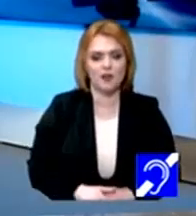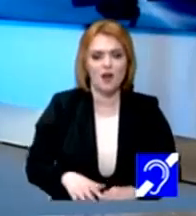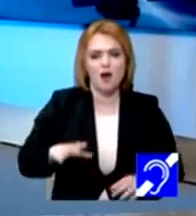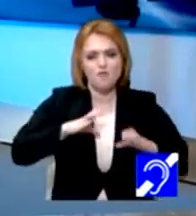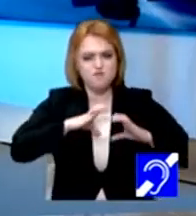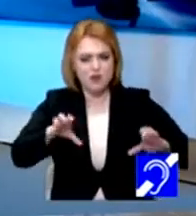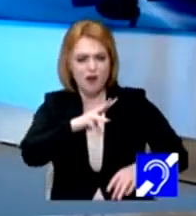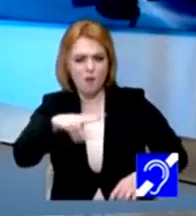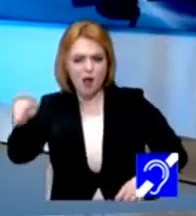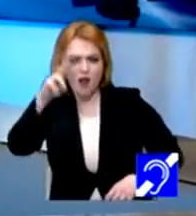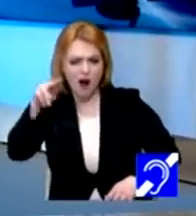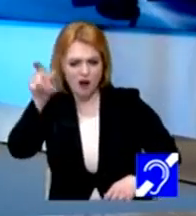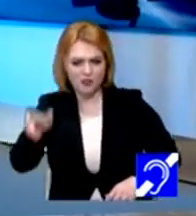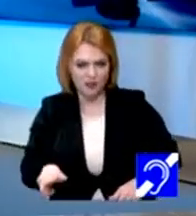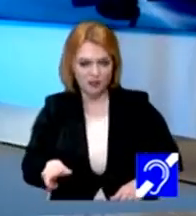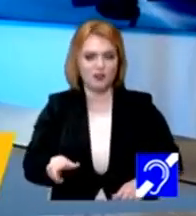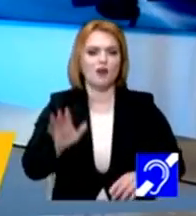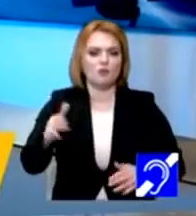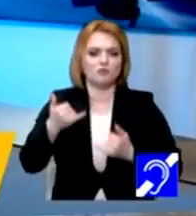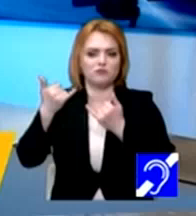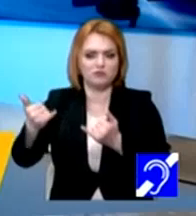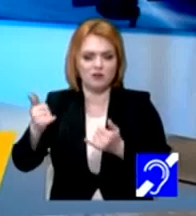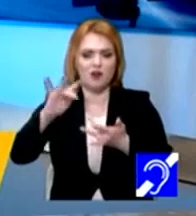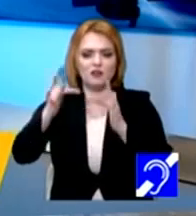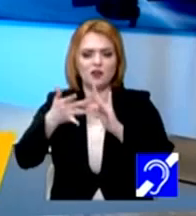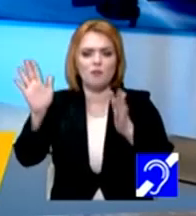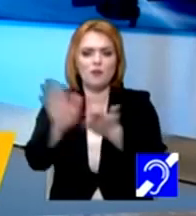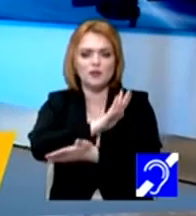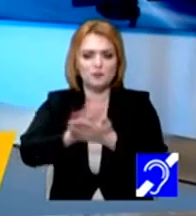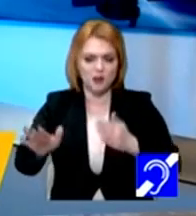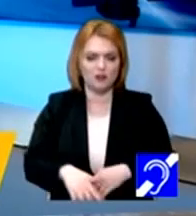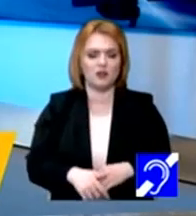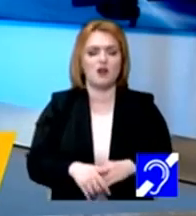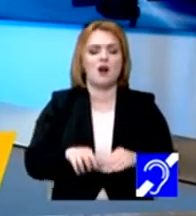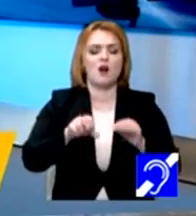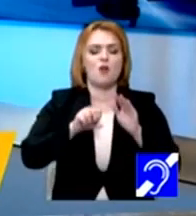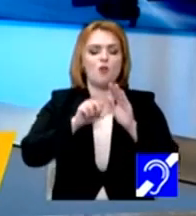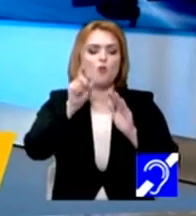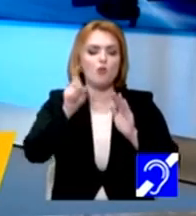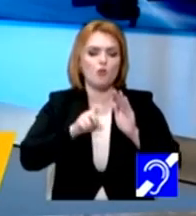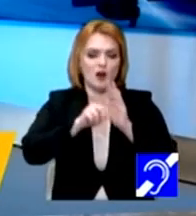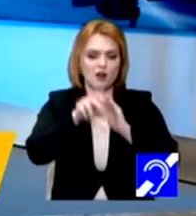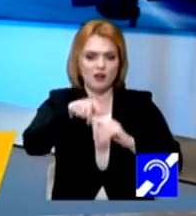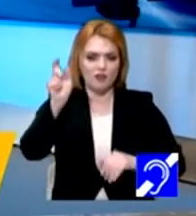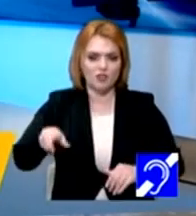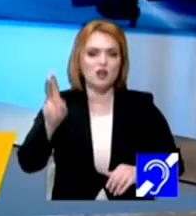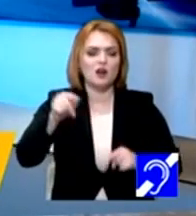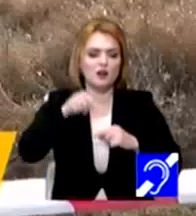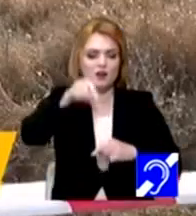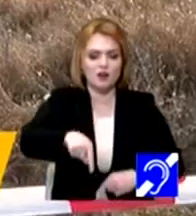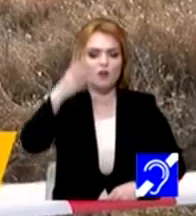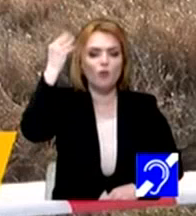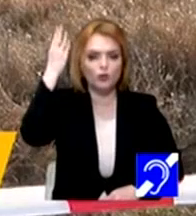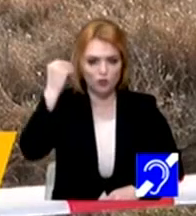Miliardarul Elon Musk va oferi internet gratuit refugiaților ucraineni care intră pe teritoriul Republicii Moldova. Serviciul Starlink